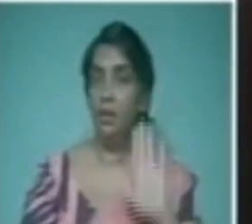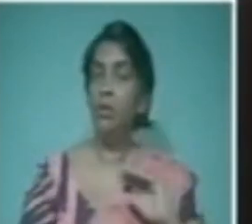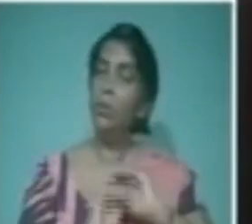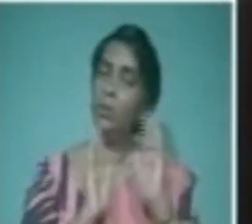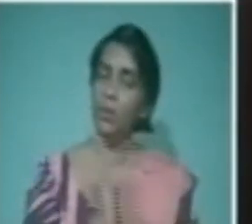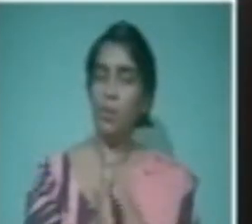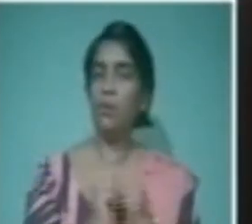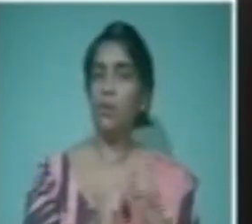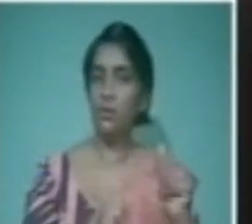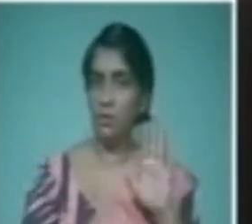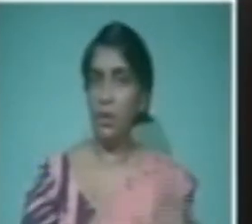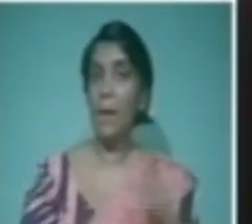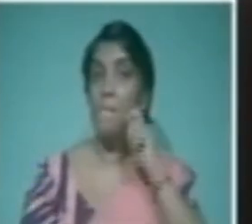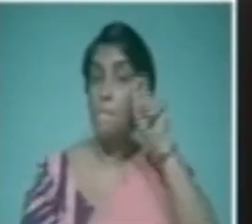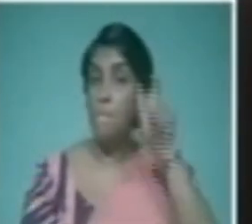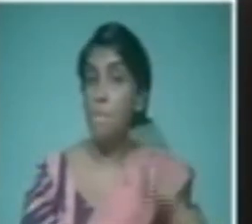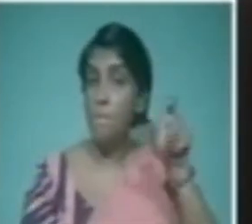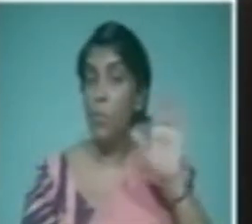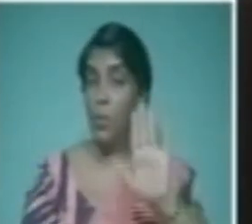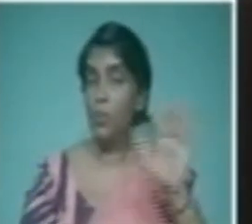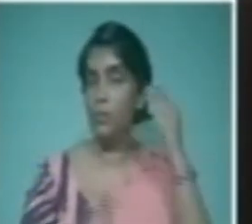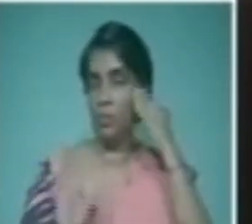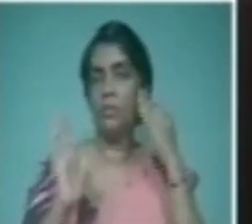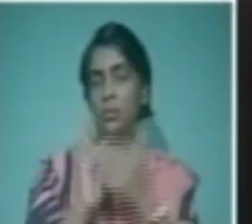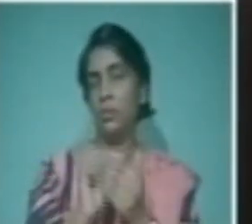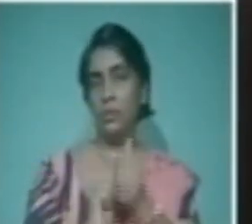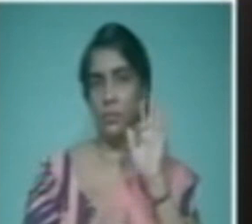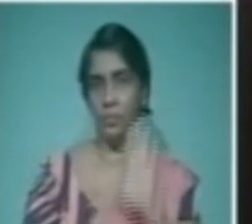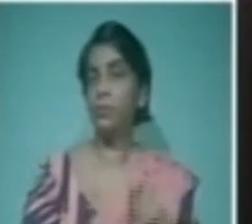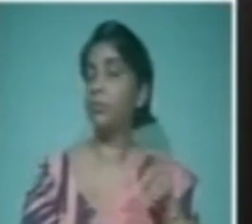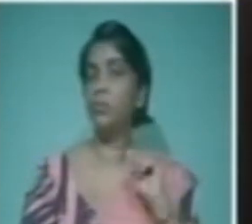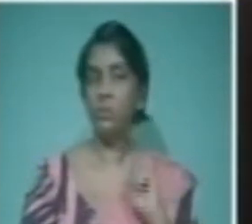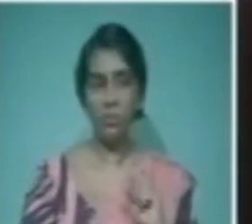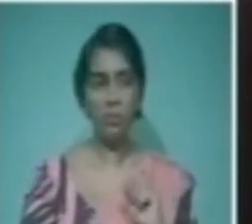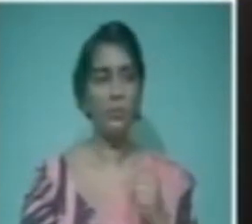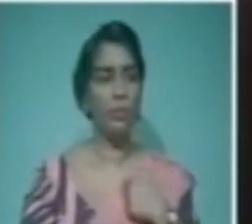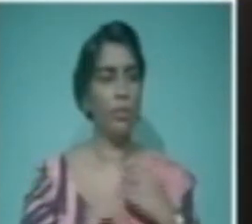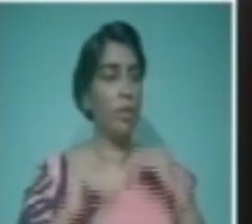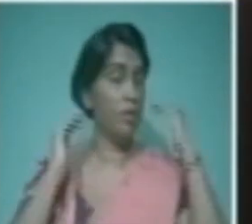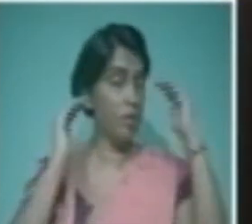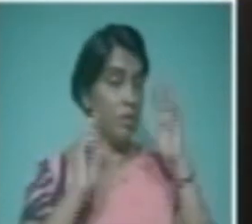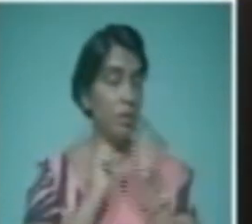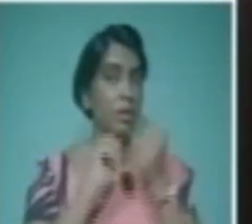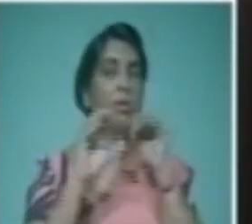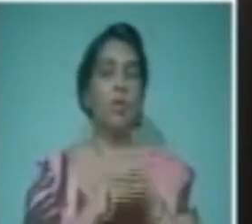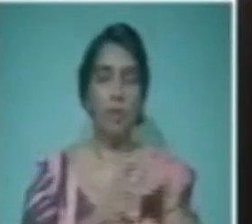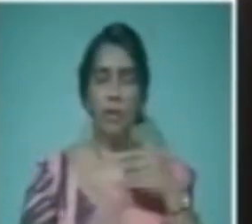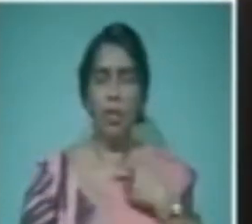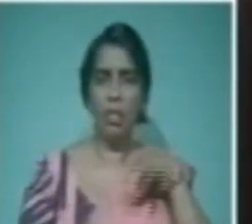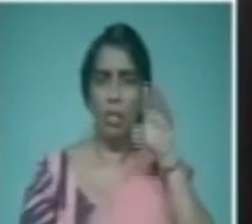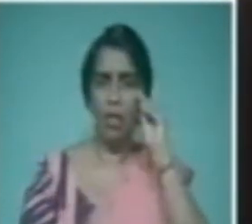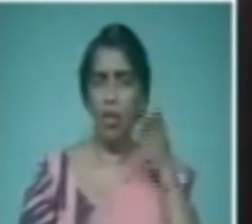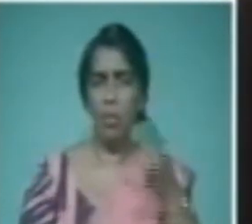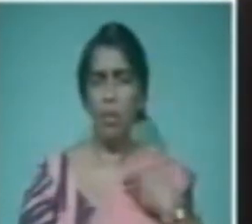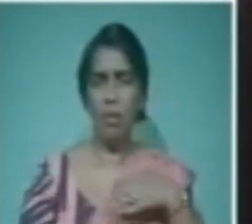හැමදේම කරනකොට මිනිසුන්ගේ පැත්තෙන් හිතලා මේක කරන්නට ඕන මොකද ඔය ඉහළ තැන් වලට ගියාම Tamanට තේරෙන්නේ නැහැ මේ